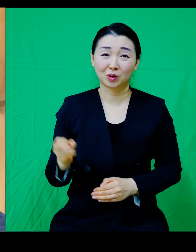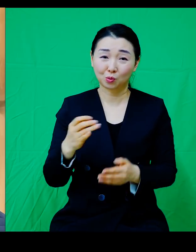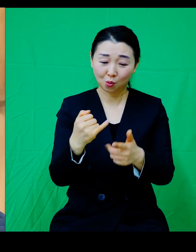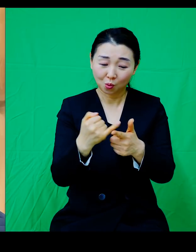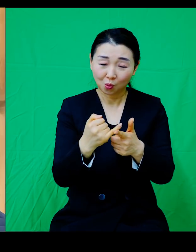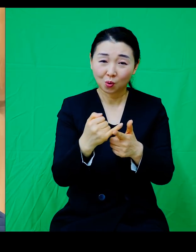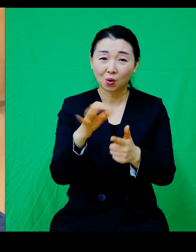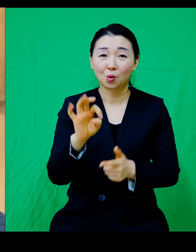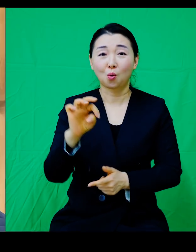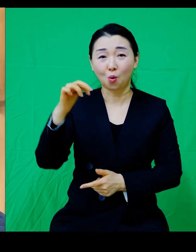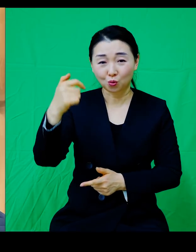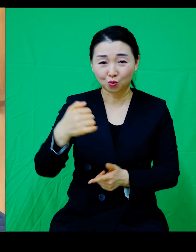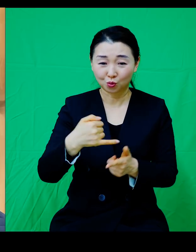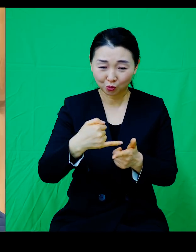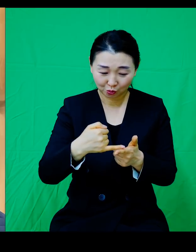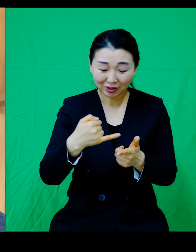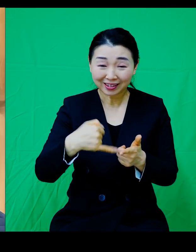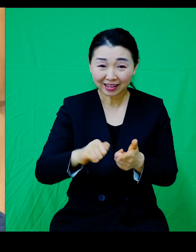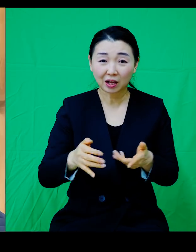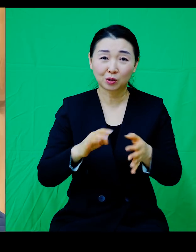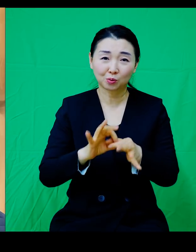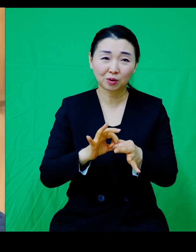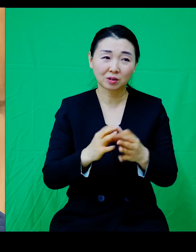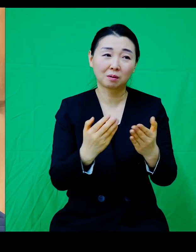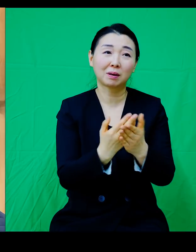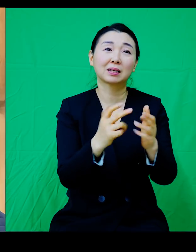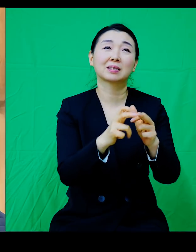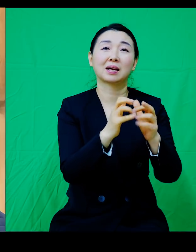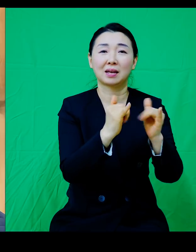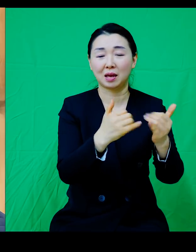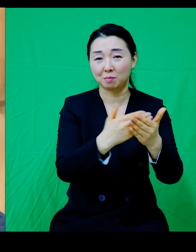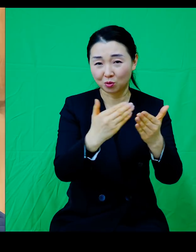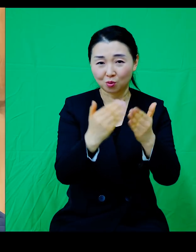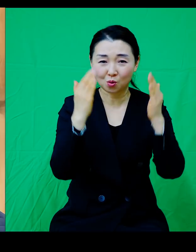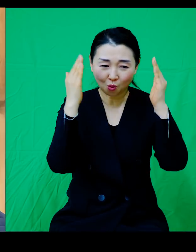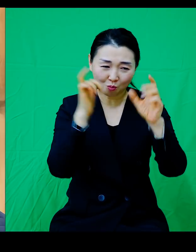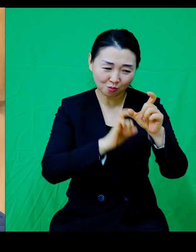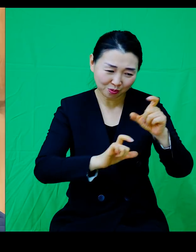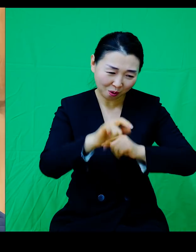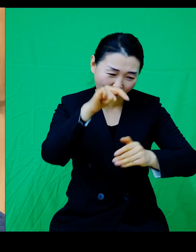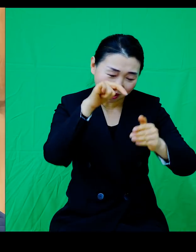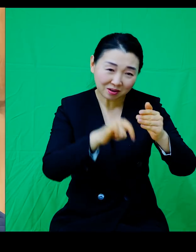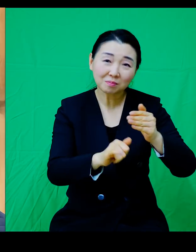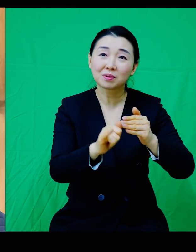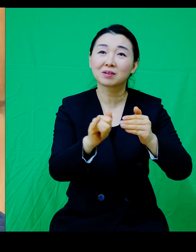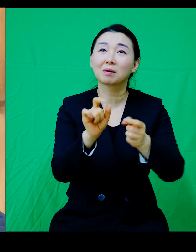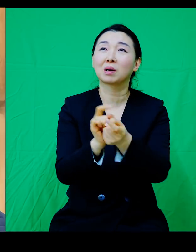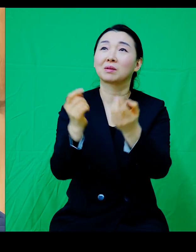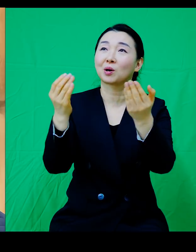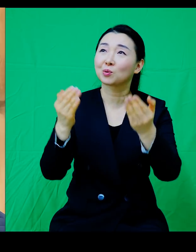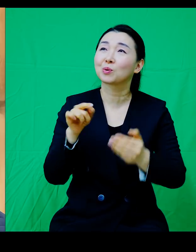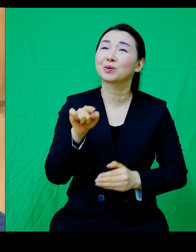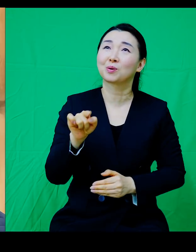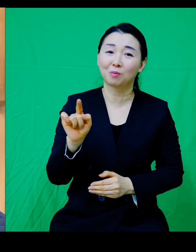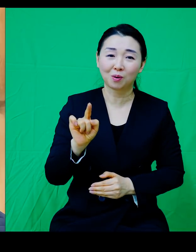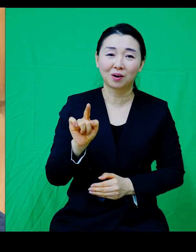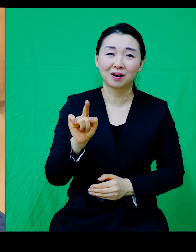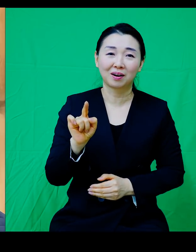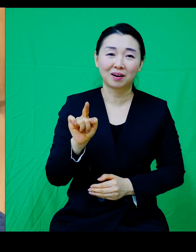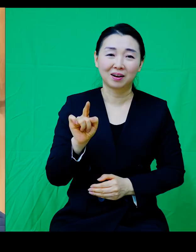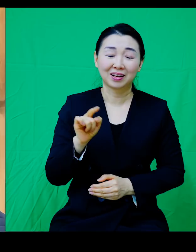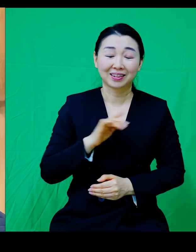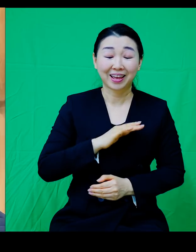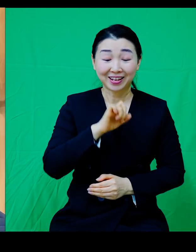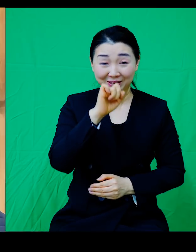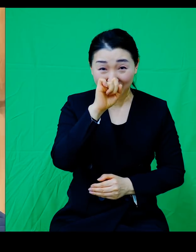온유를 통해서 다시 발달장애 친구들에 대해서 공부를 하게 하시고 더 이제 더 깊이 있게 만나게 하시는 건 다 하나님이